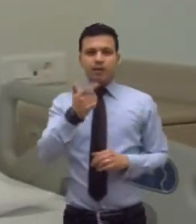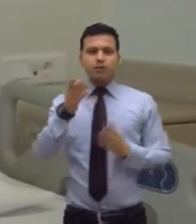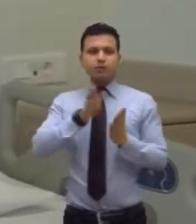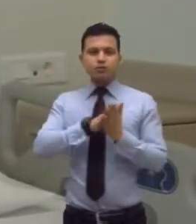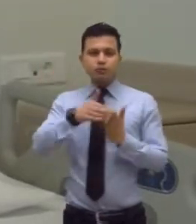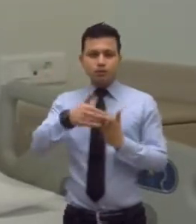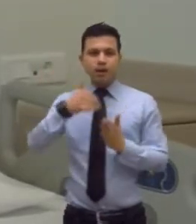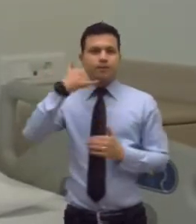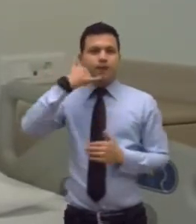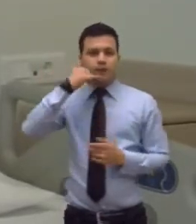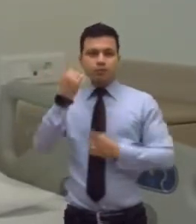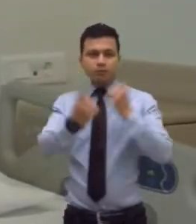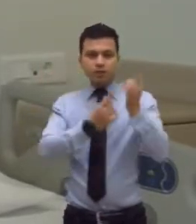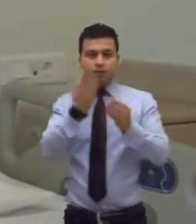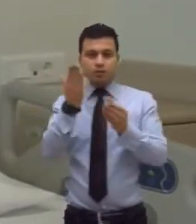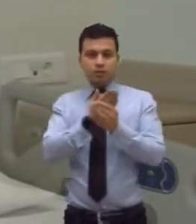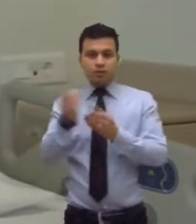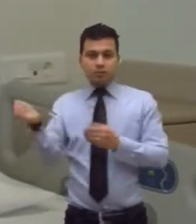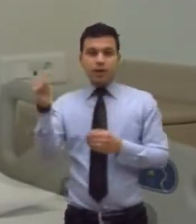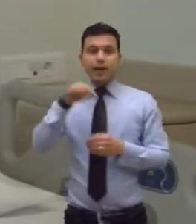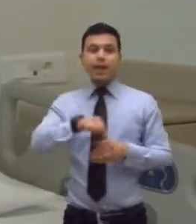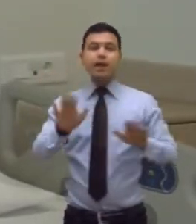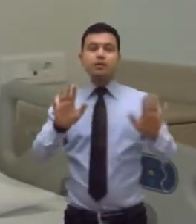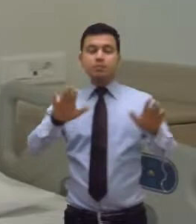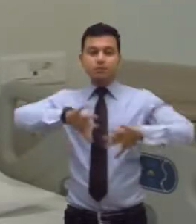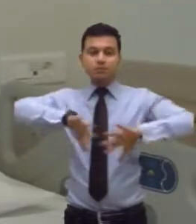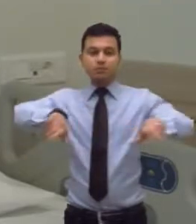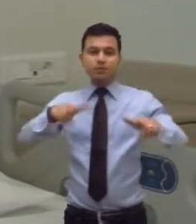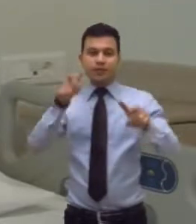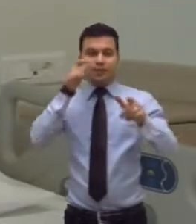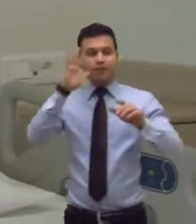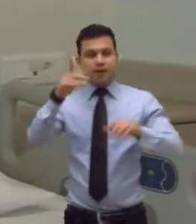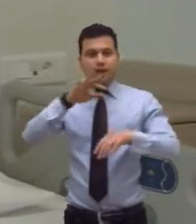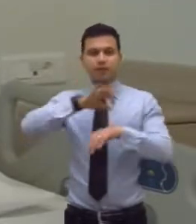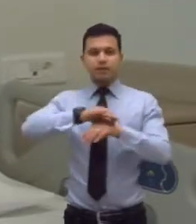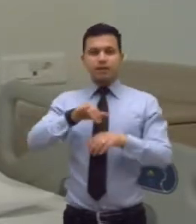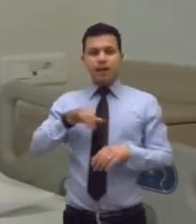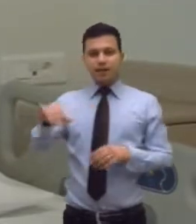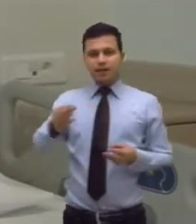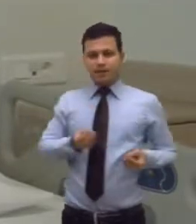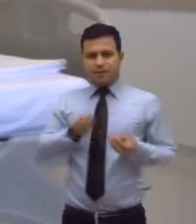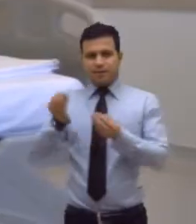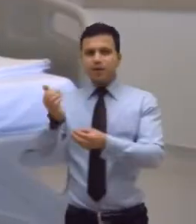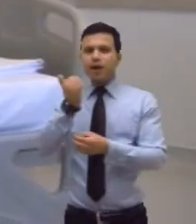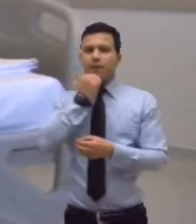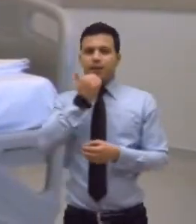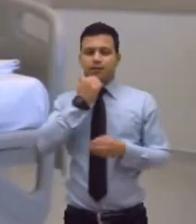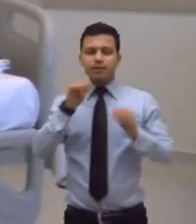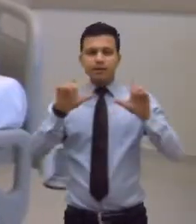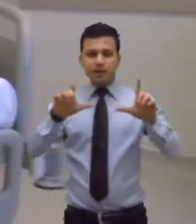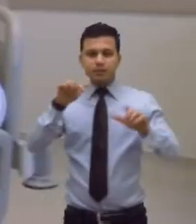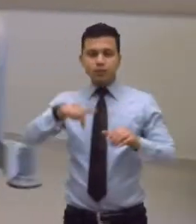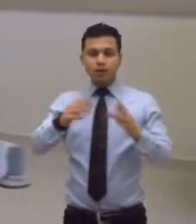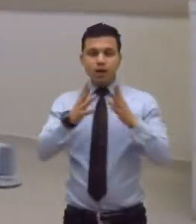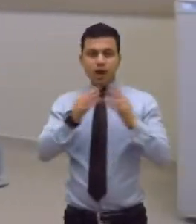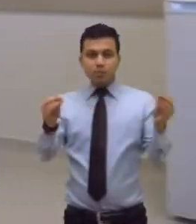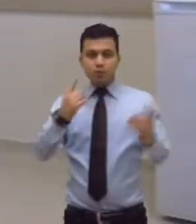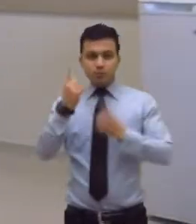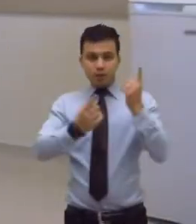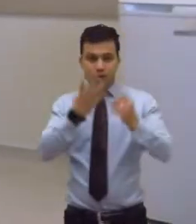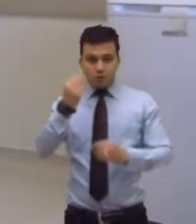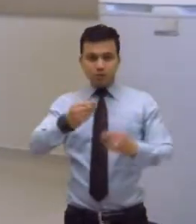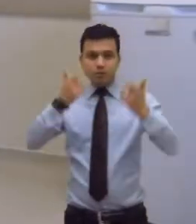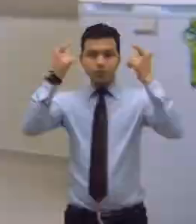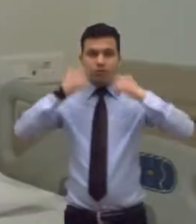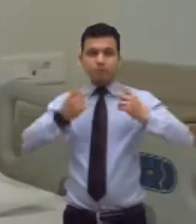Değerli eşyalarınızı hastanemize getirmeyiniz ya da bir yakınınıza emanet ediniz. Hastanemizde kaybolan değerli